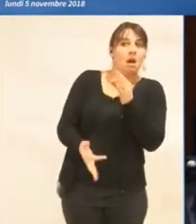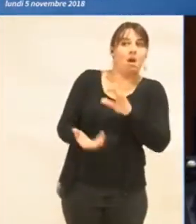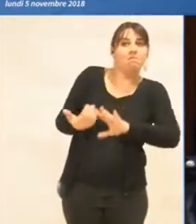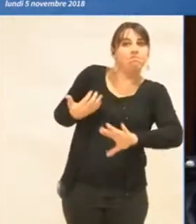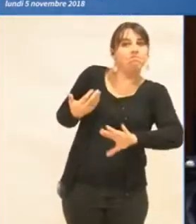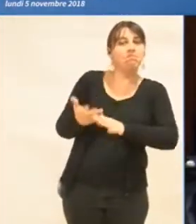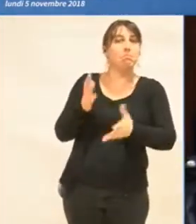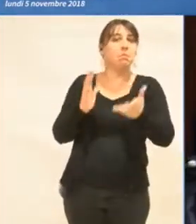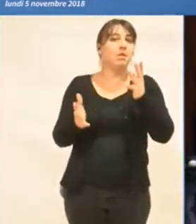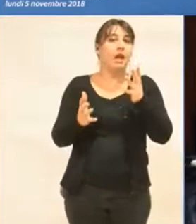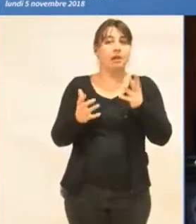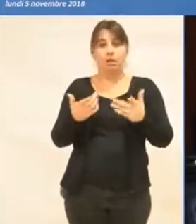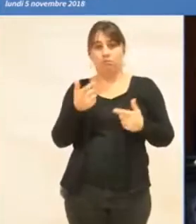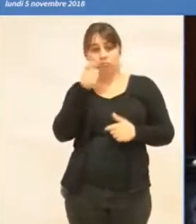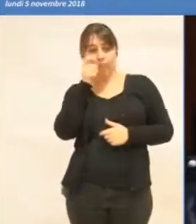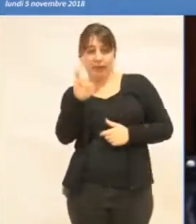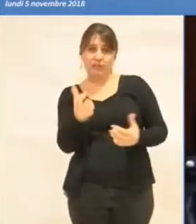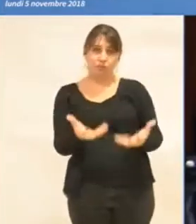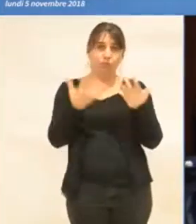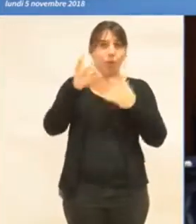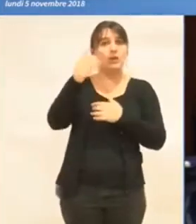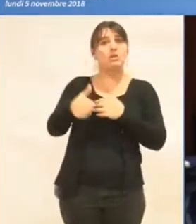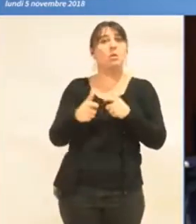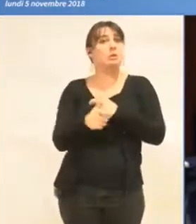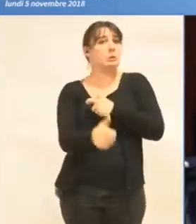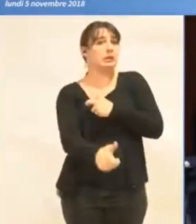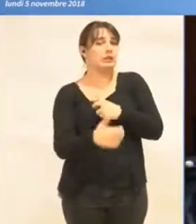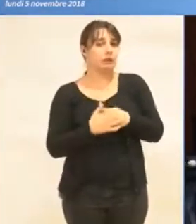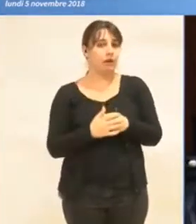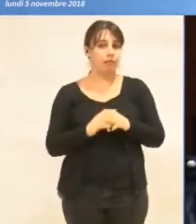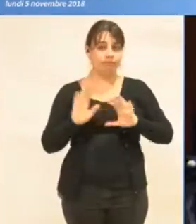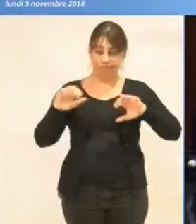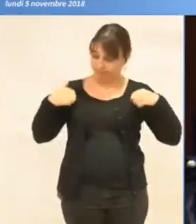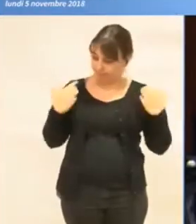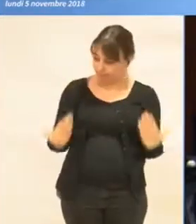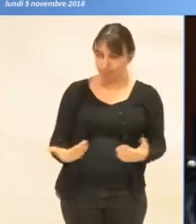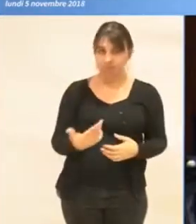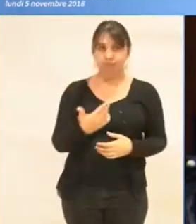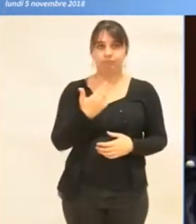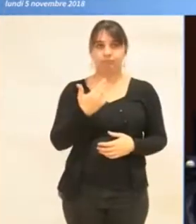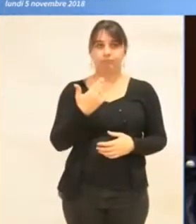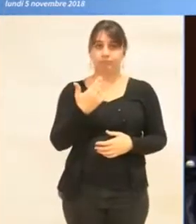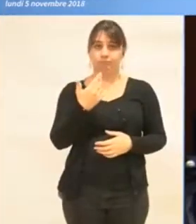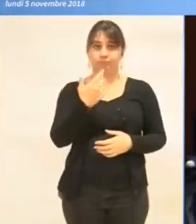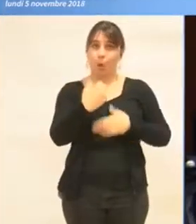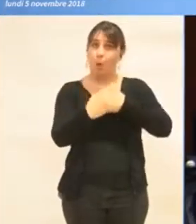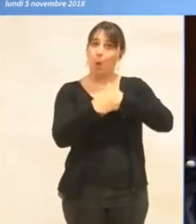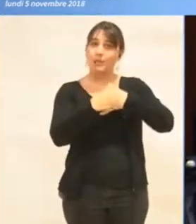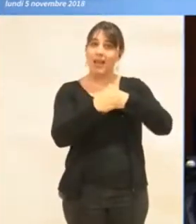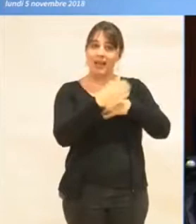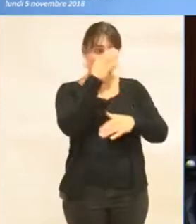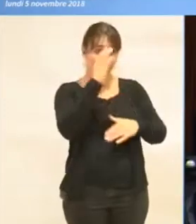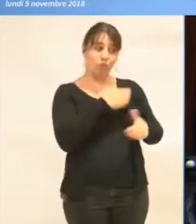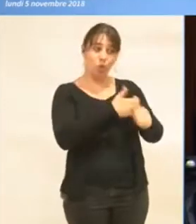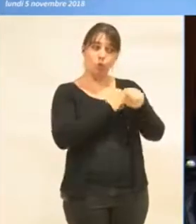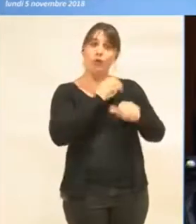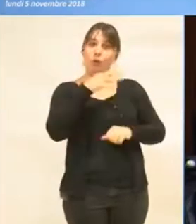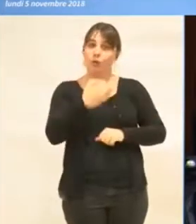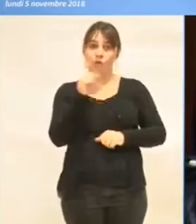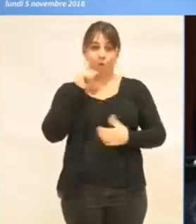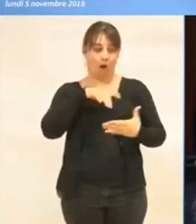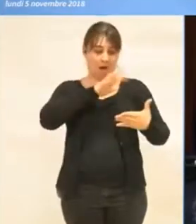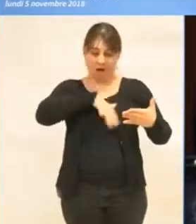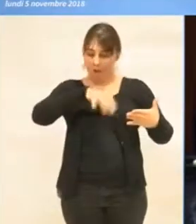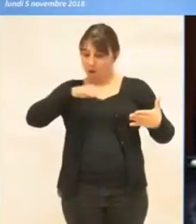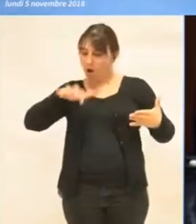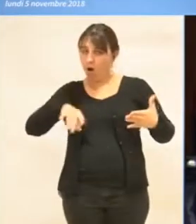ou par la pertinence ou pas de ce dispositif. Nous constatons que vous avez parfaitement suivi ce conseil puisque ce rapport